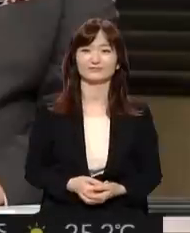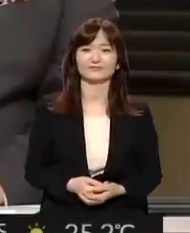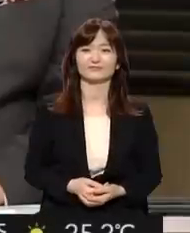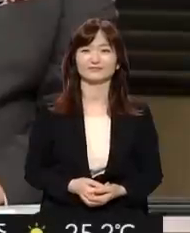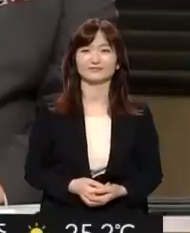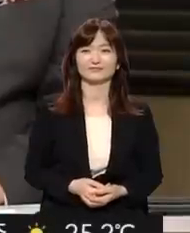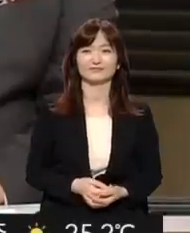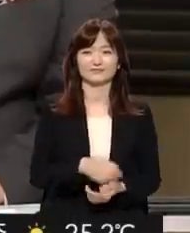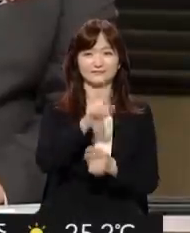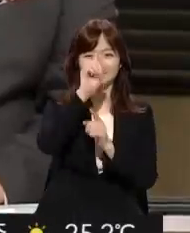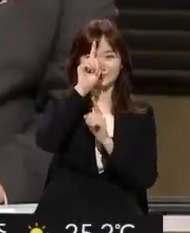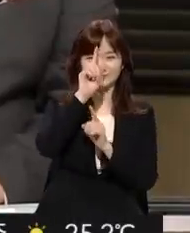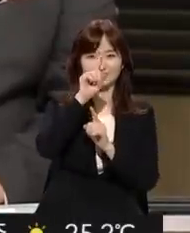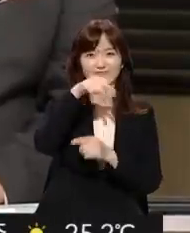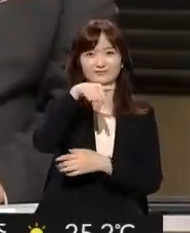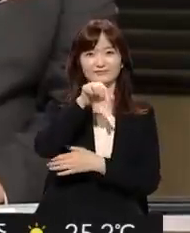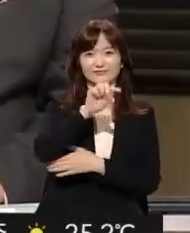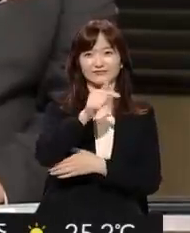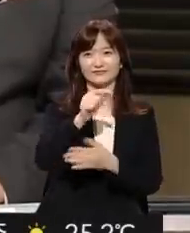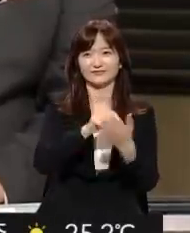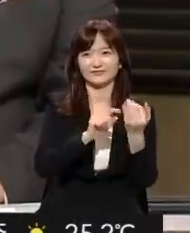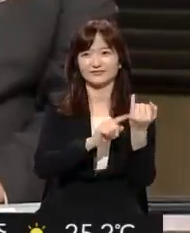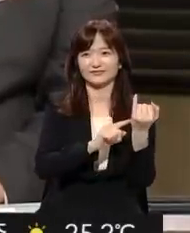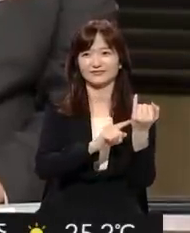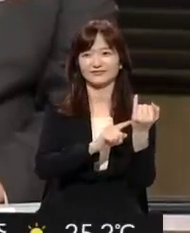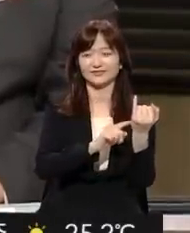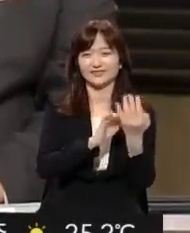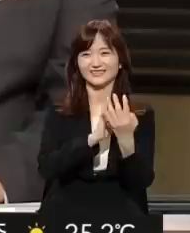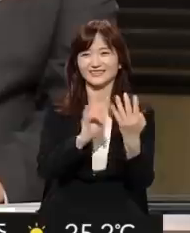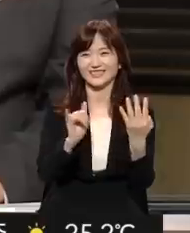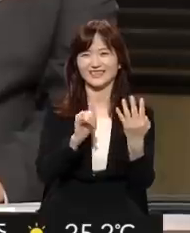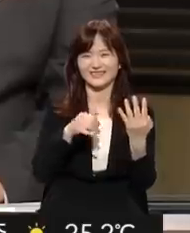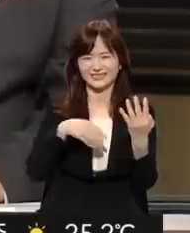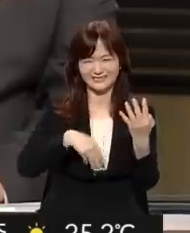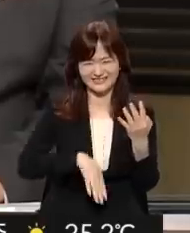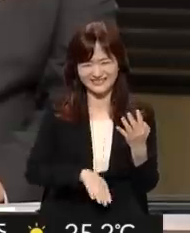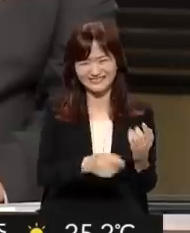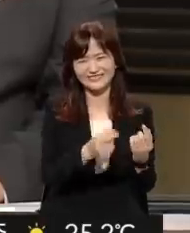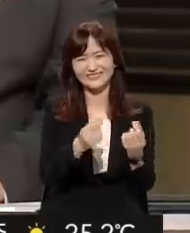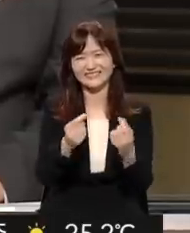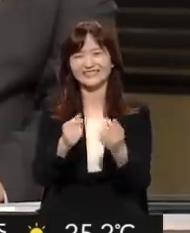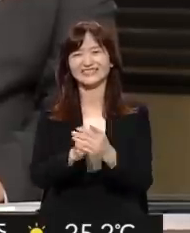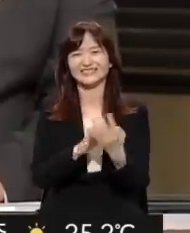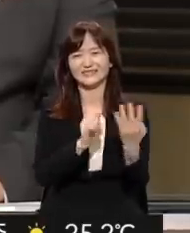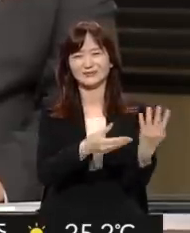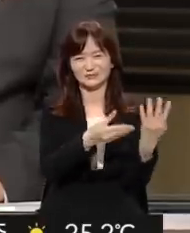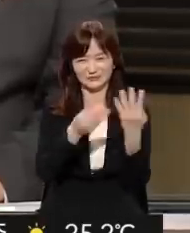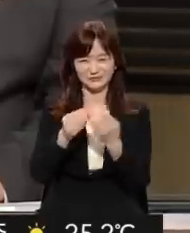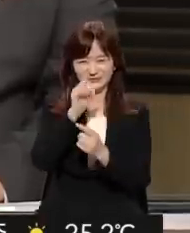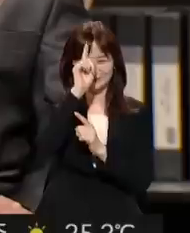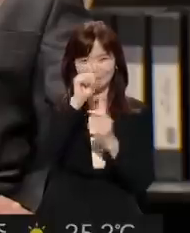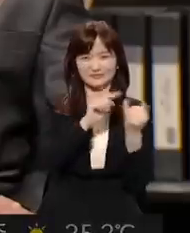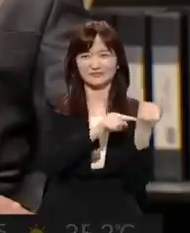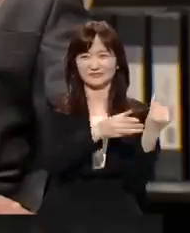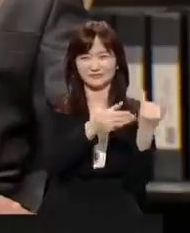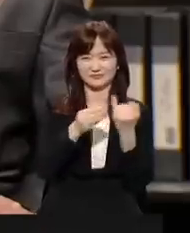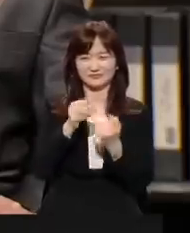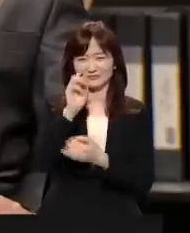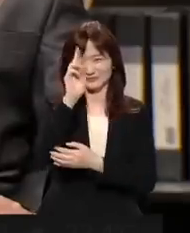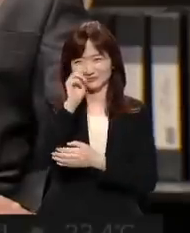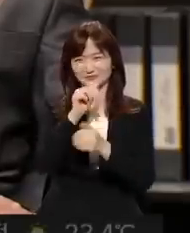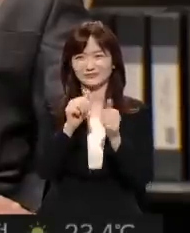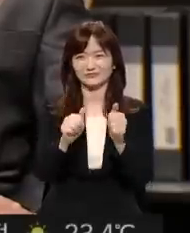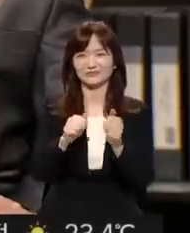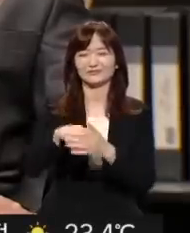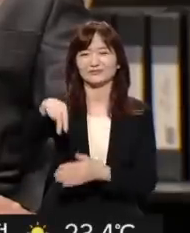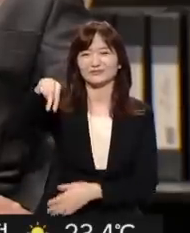예, 여기에도 내 쌍둥이 같은 네 명의 패널이 있습니다. 이자연 기자, 박지훈 변호사. 예,